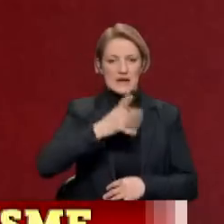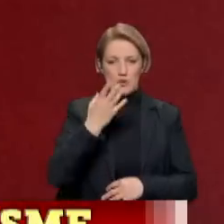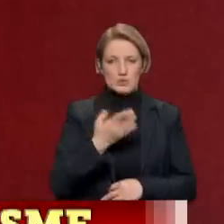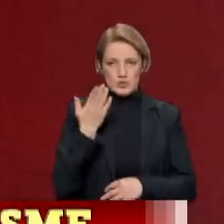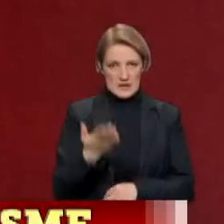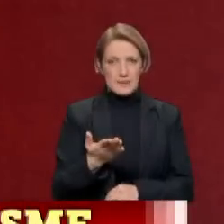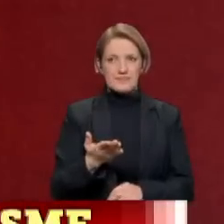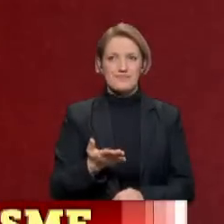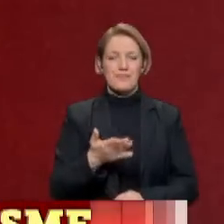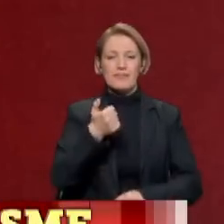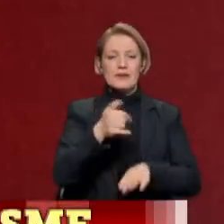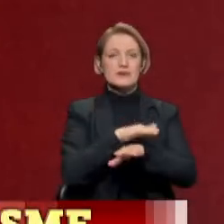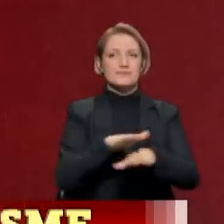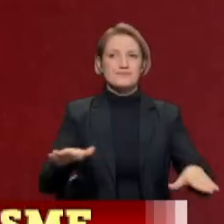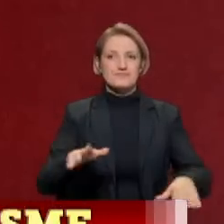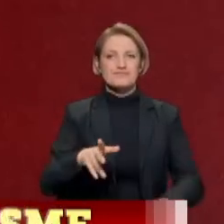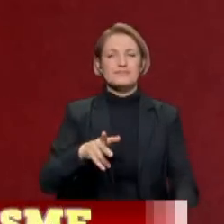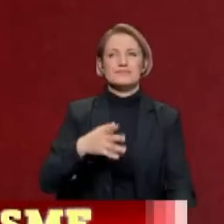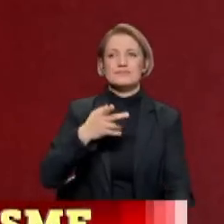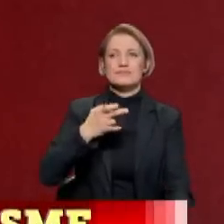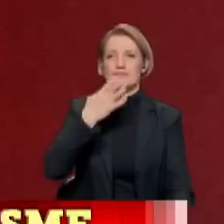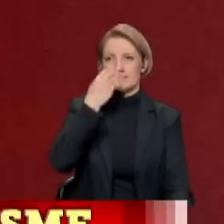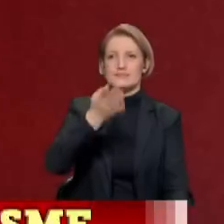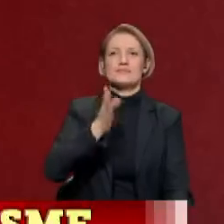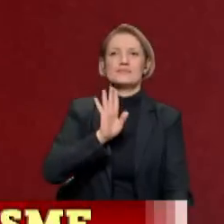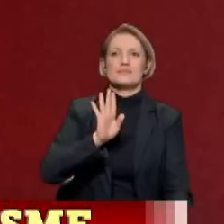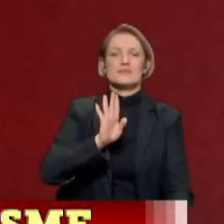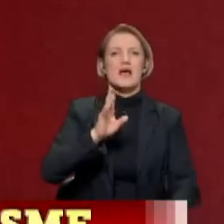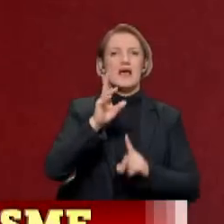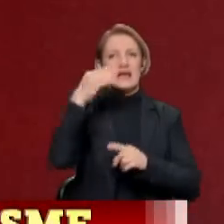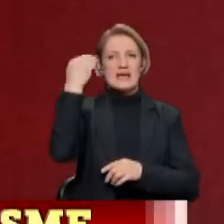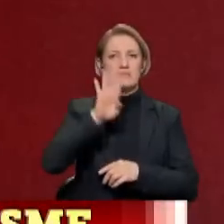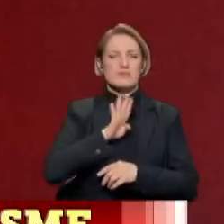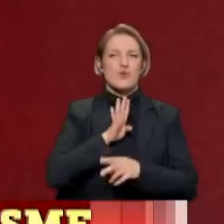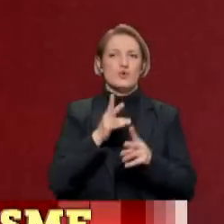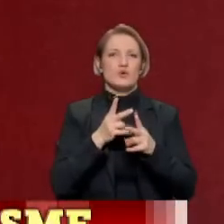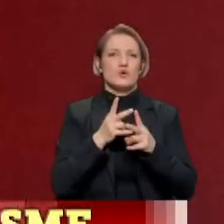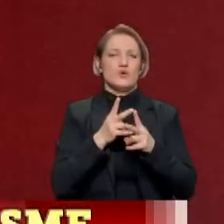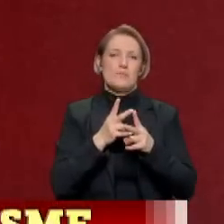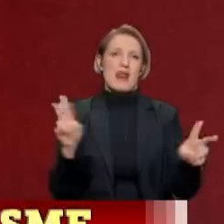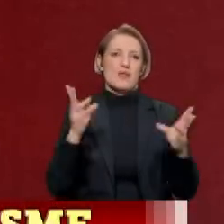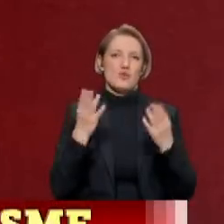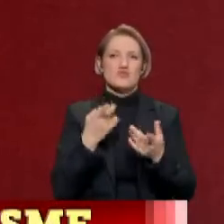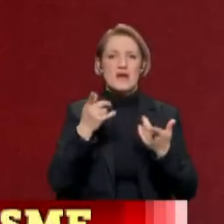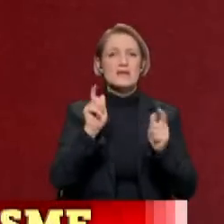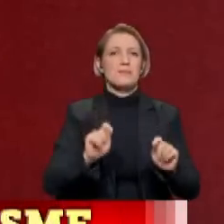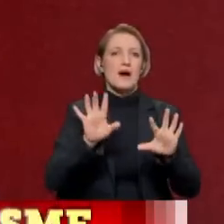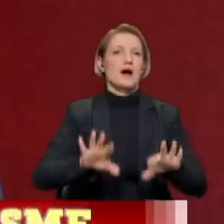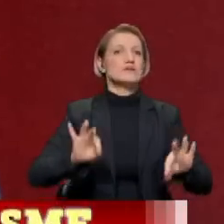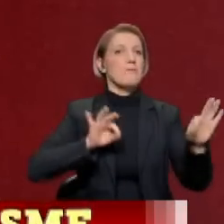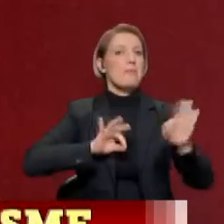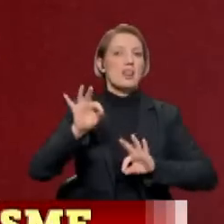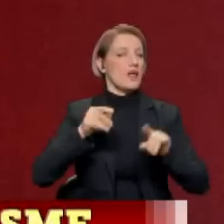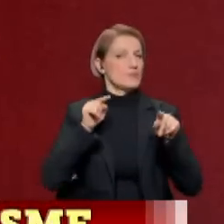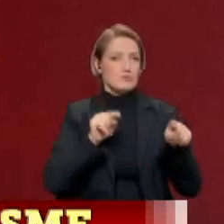mağduriyet üzerinden altılı masaya prim vermemek için İmamoğlu'nu beraat ettirecekler. Siyasi mühendislik bu. Yaptıkları hazırlık bu.